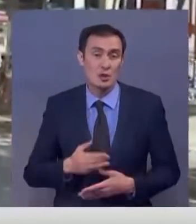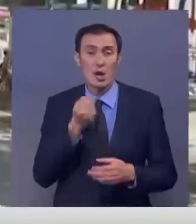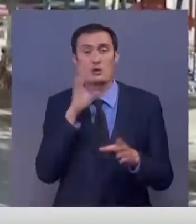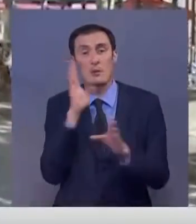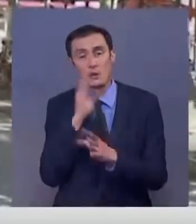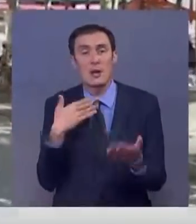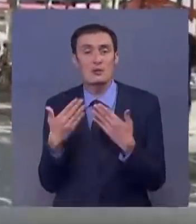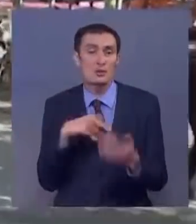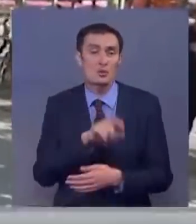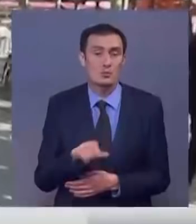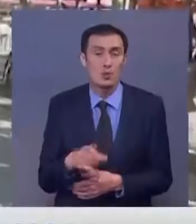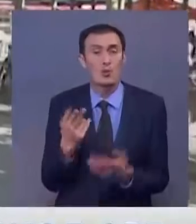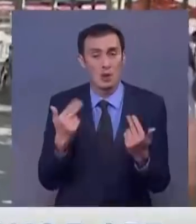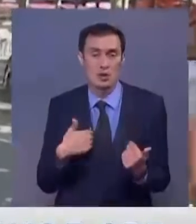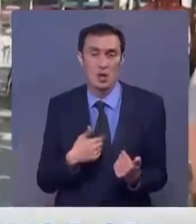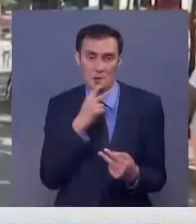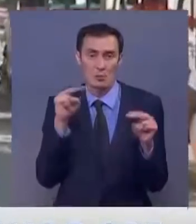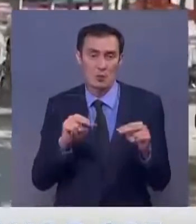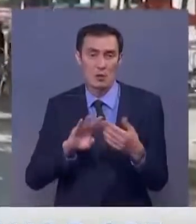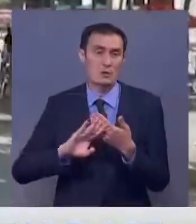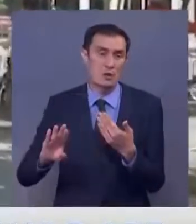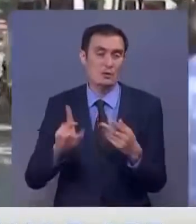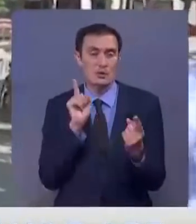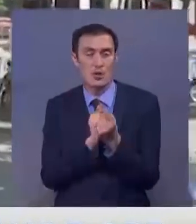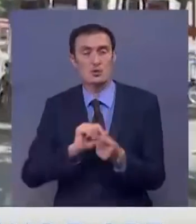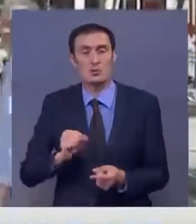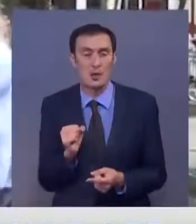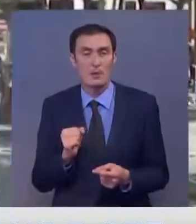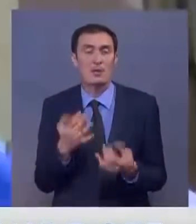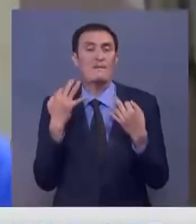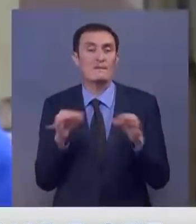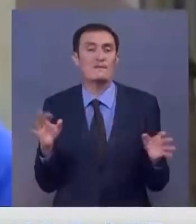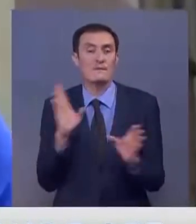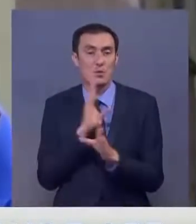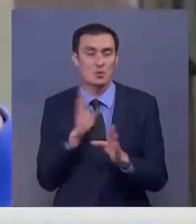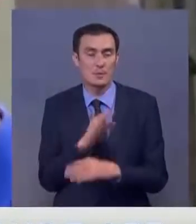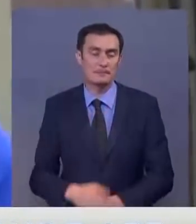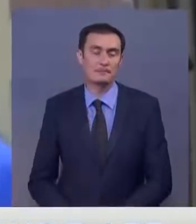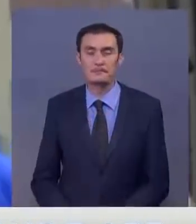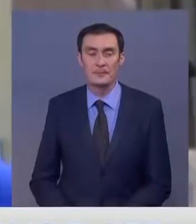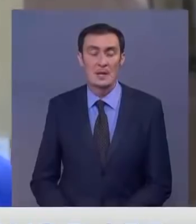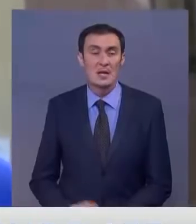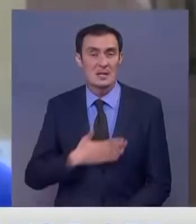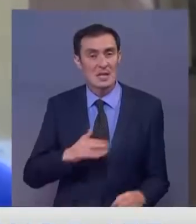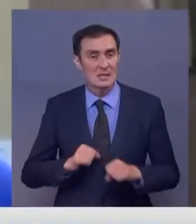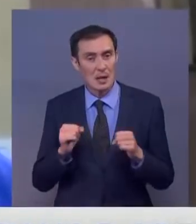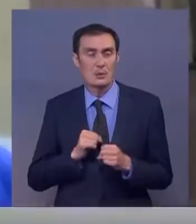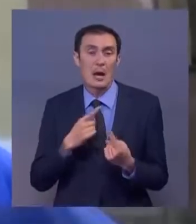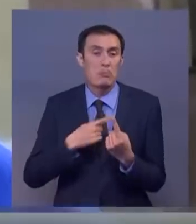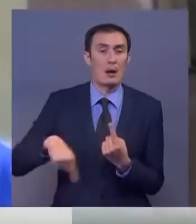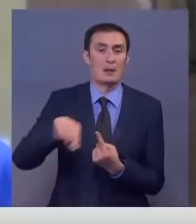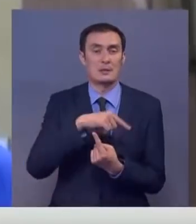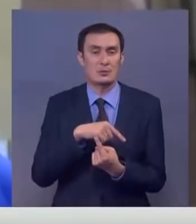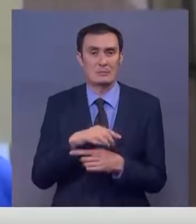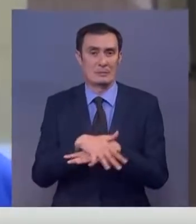погодой, общаться с людьми, но, конечно, я соблюдаю дистанцию и встречаюсь с друзьями на открытом воздухе. Я стараюсь обходить стороной